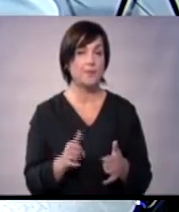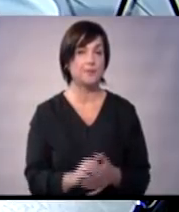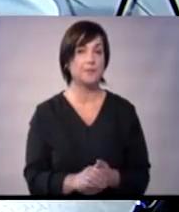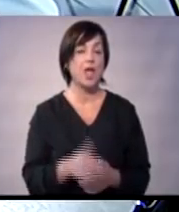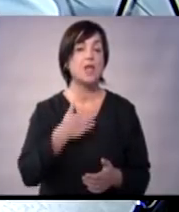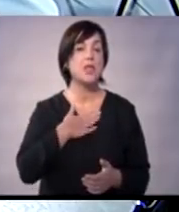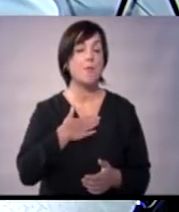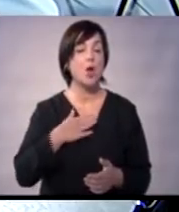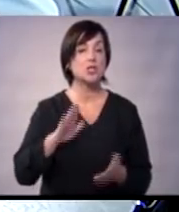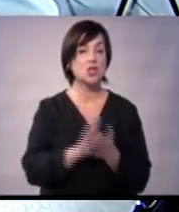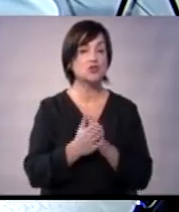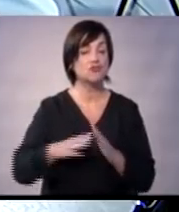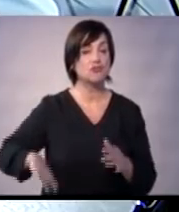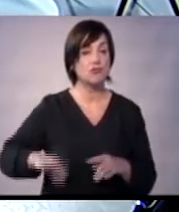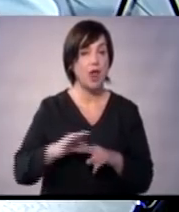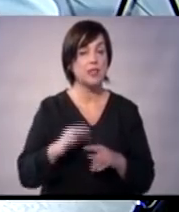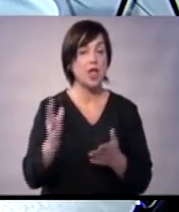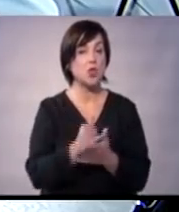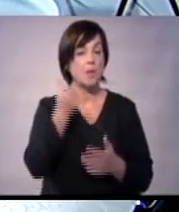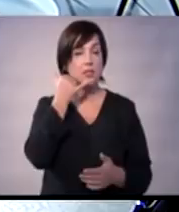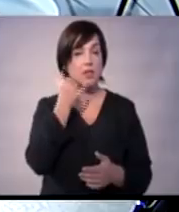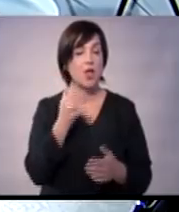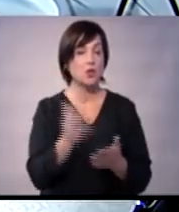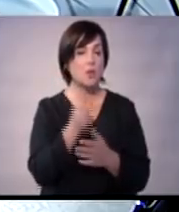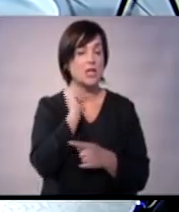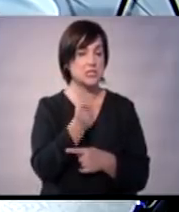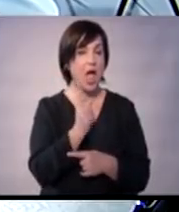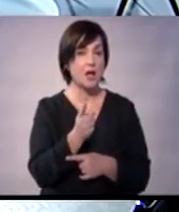на мојата сопруга на телефон добивме закана